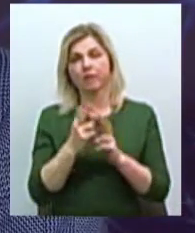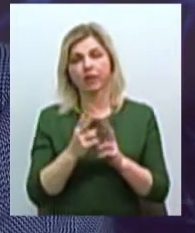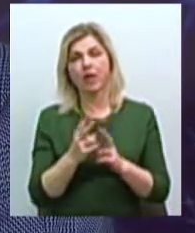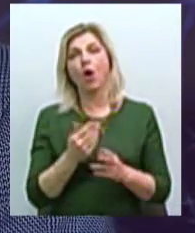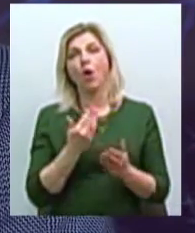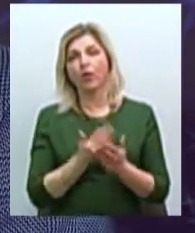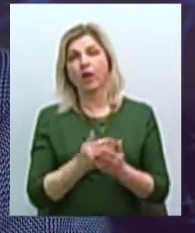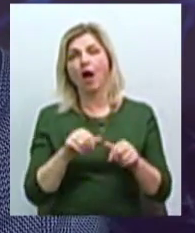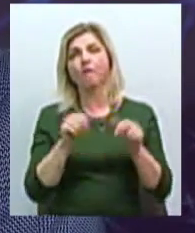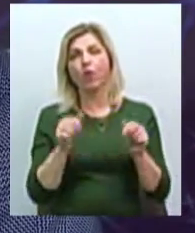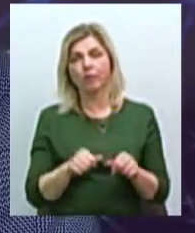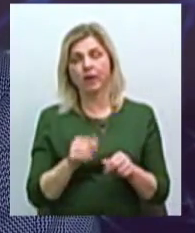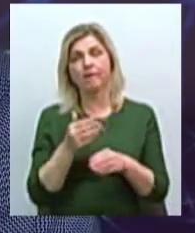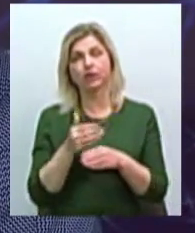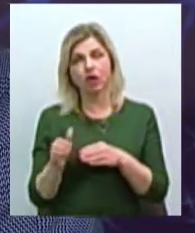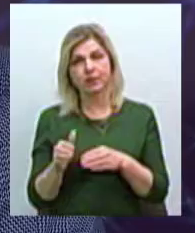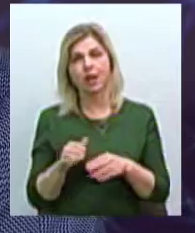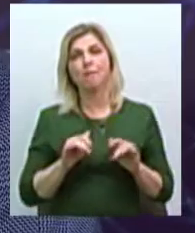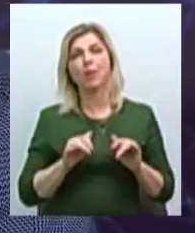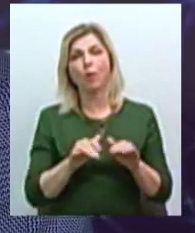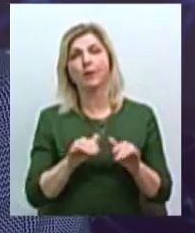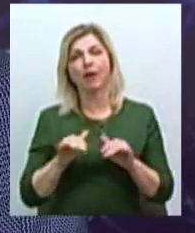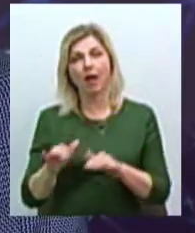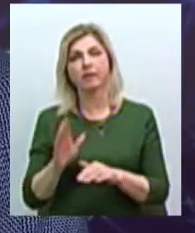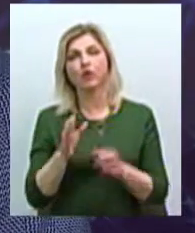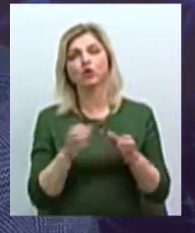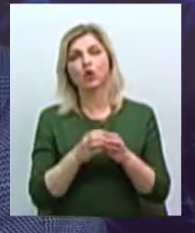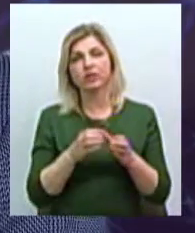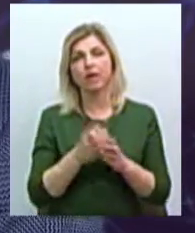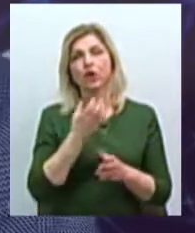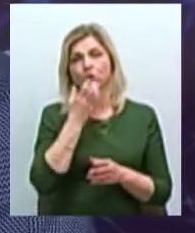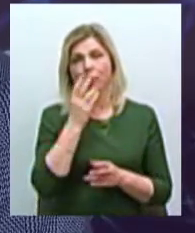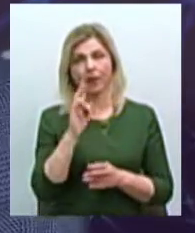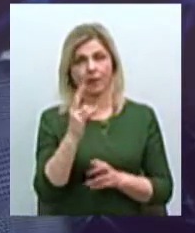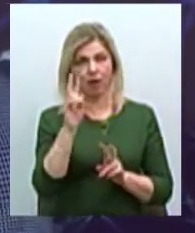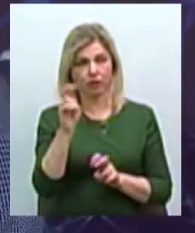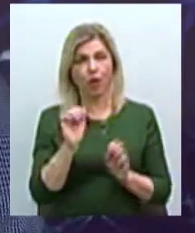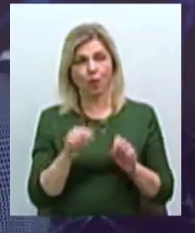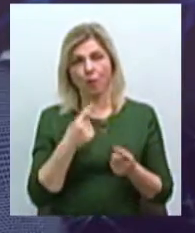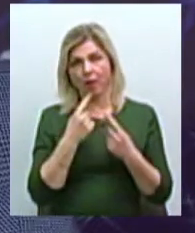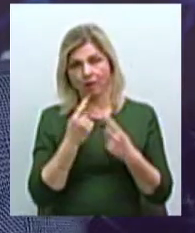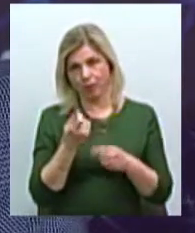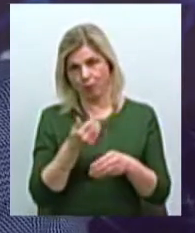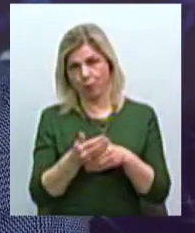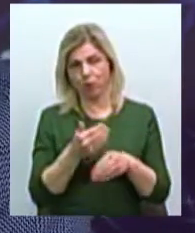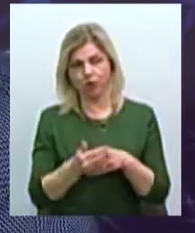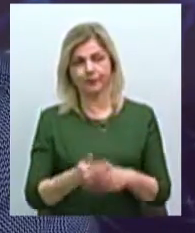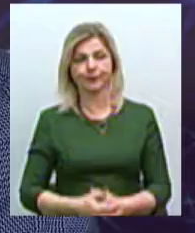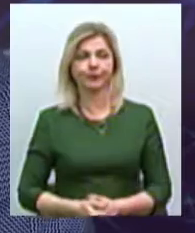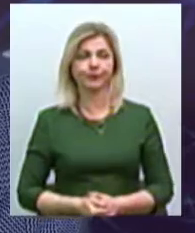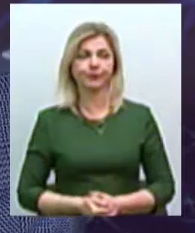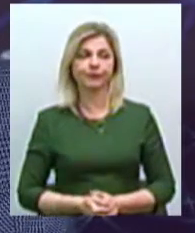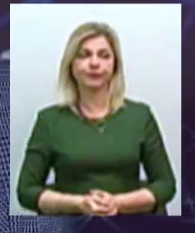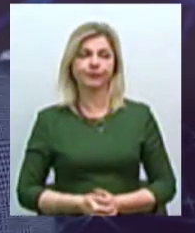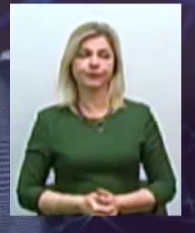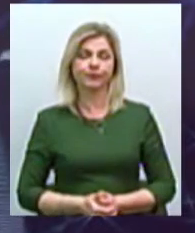Она оформлена в части мероприятий в составе программы «Теплый Николаев». Мы можем о ней поговорить немножко позже, как говорит ведущий во второй части